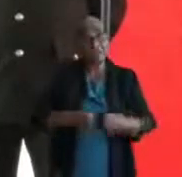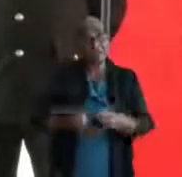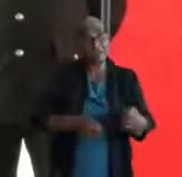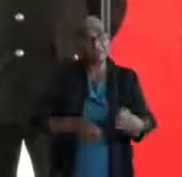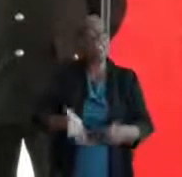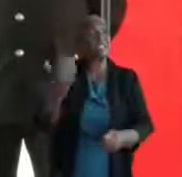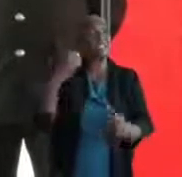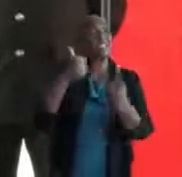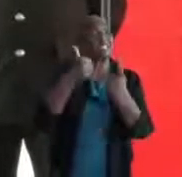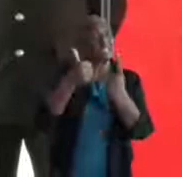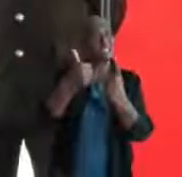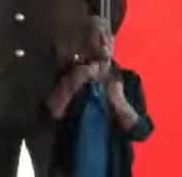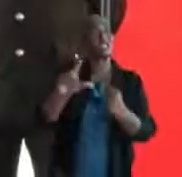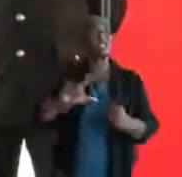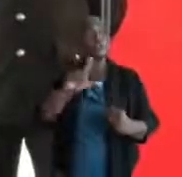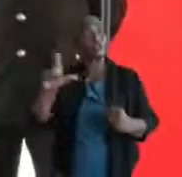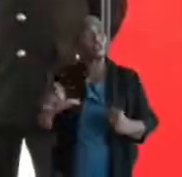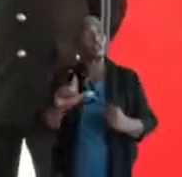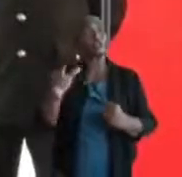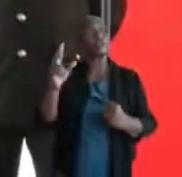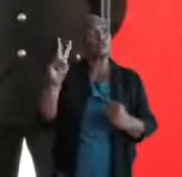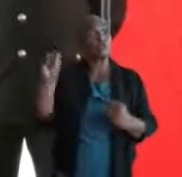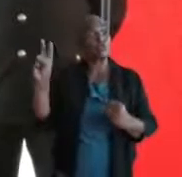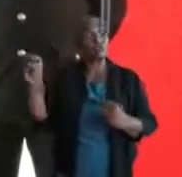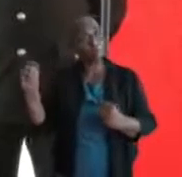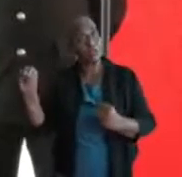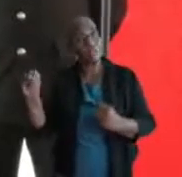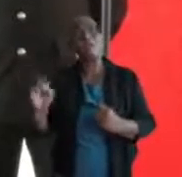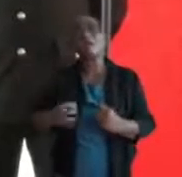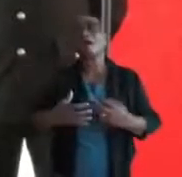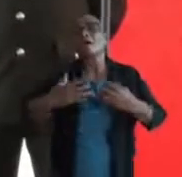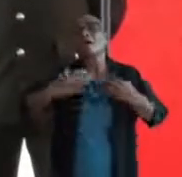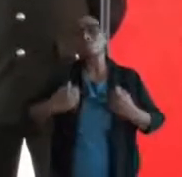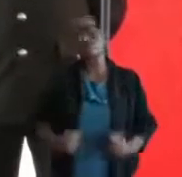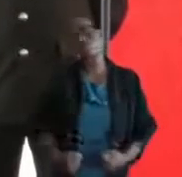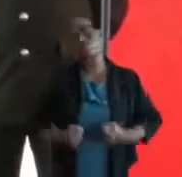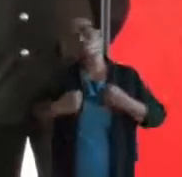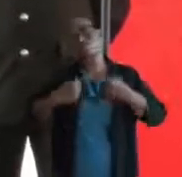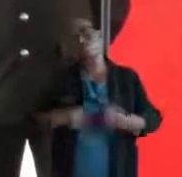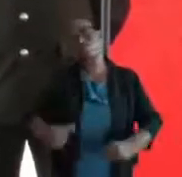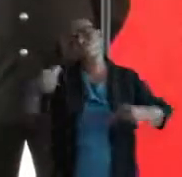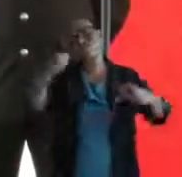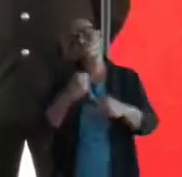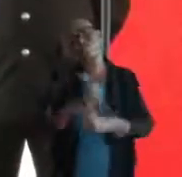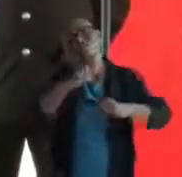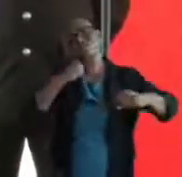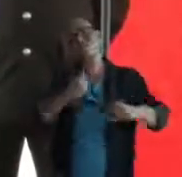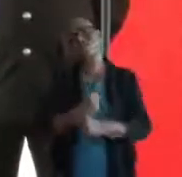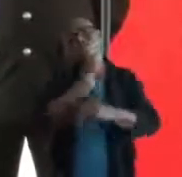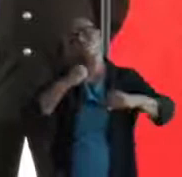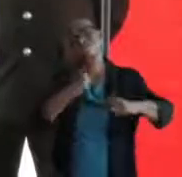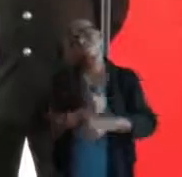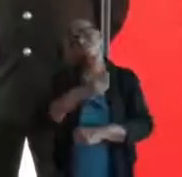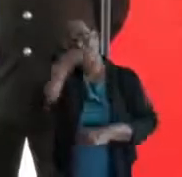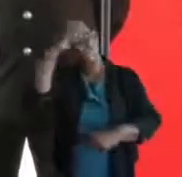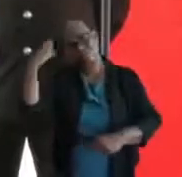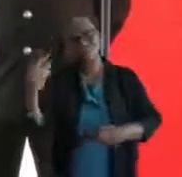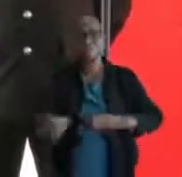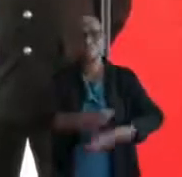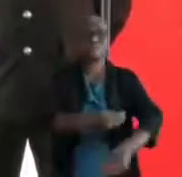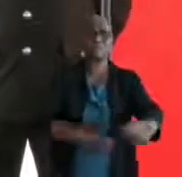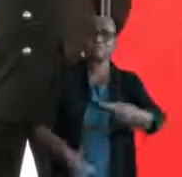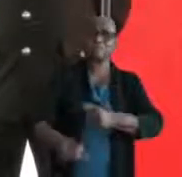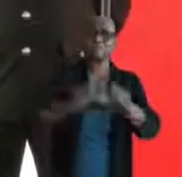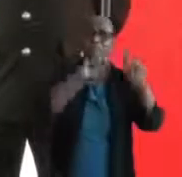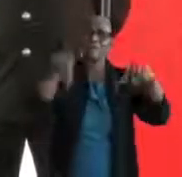16 juli 2020 onvermoeibare dag en nacht doorgewerkt om de financieel-economische situatie in